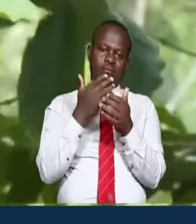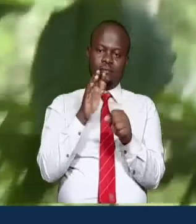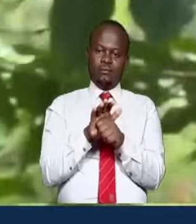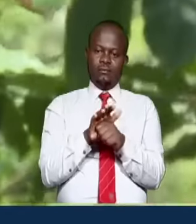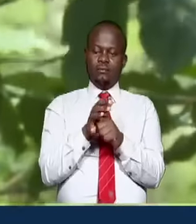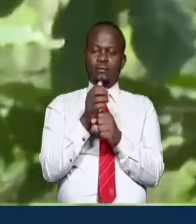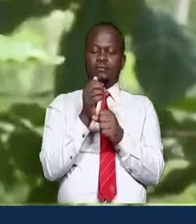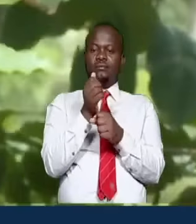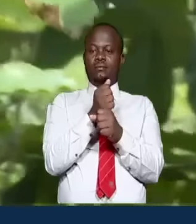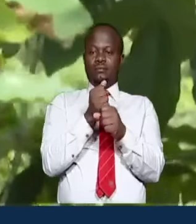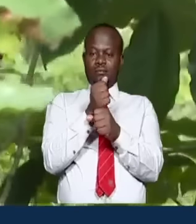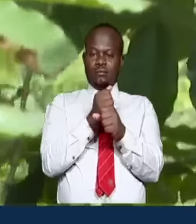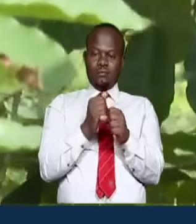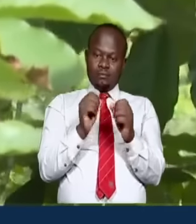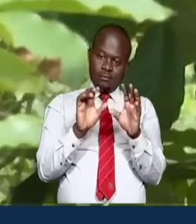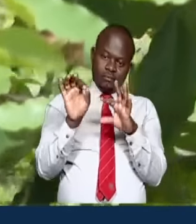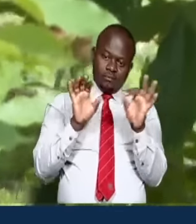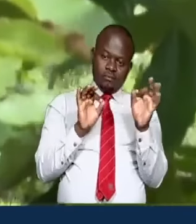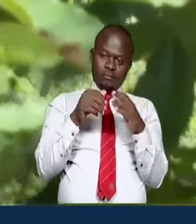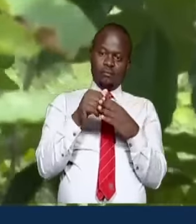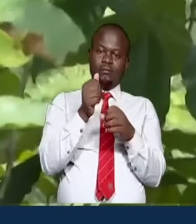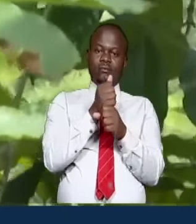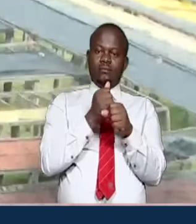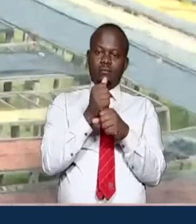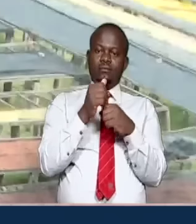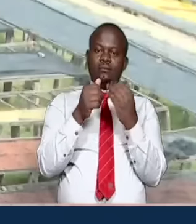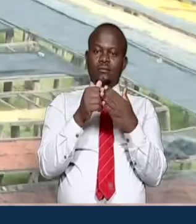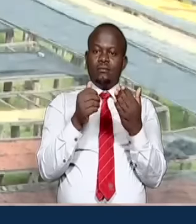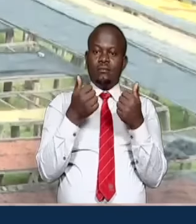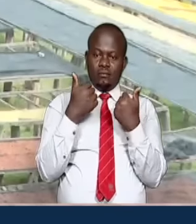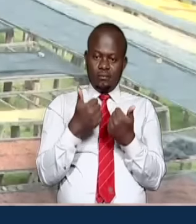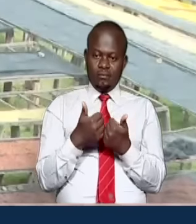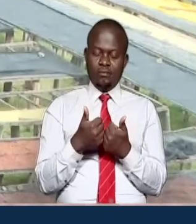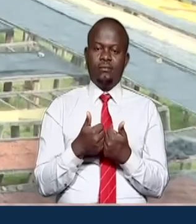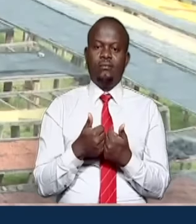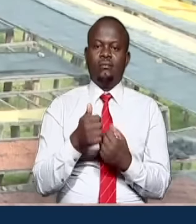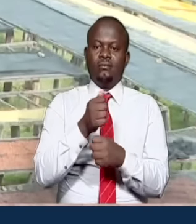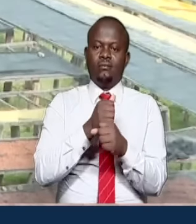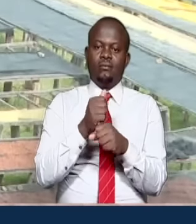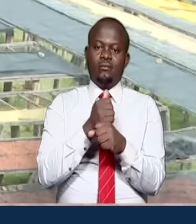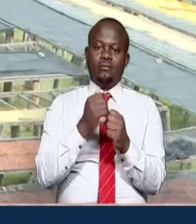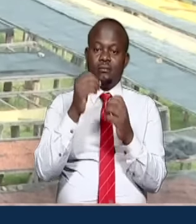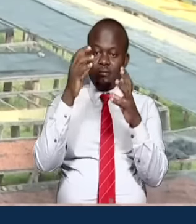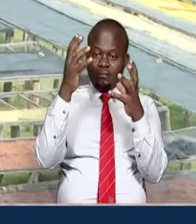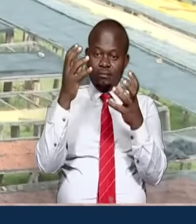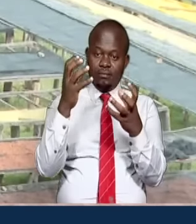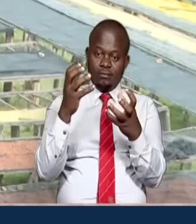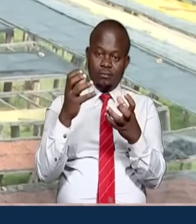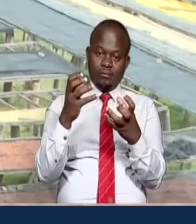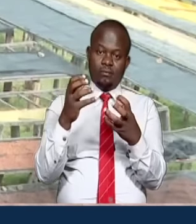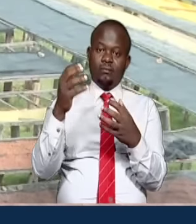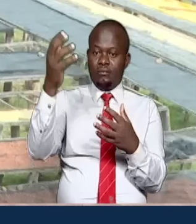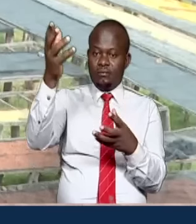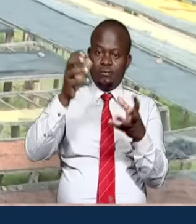Ikawa turaziforota, ikawa tuzitoramo nk'ikawa z'imiteja, ikawa zumye mu biti